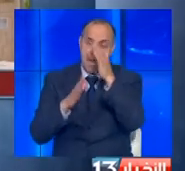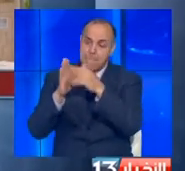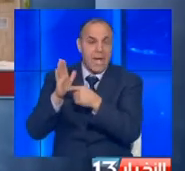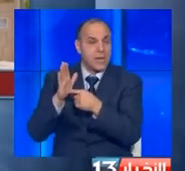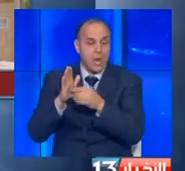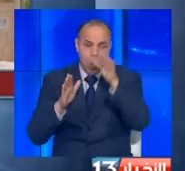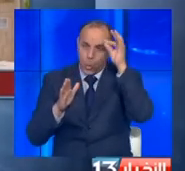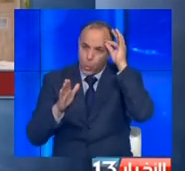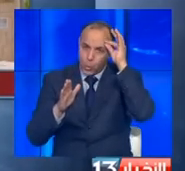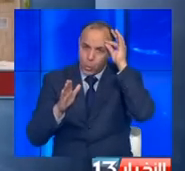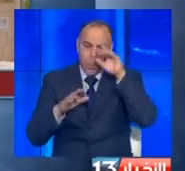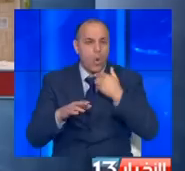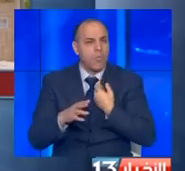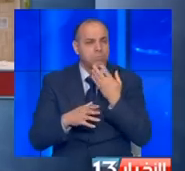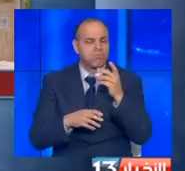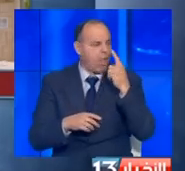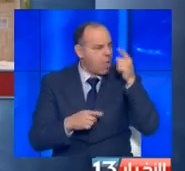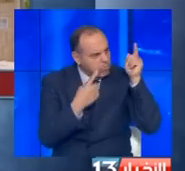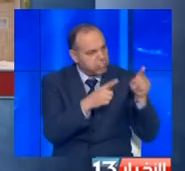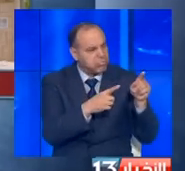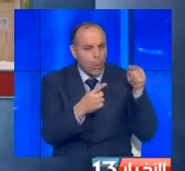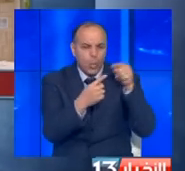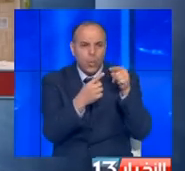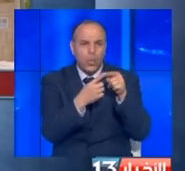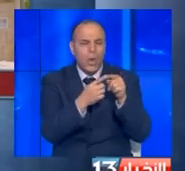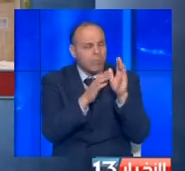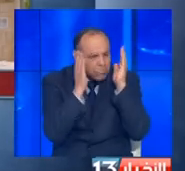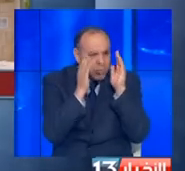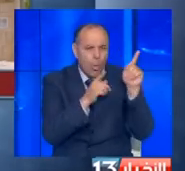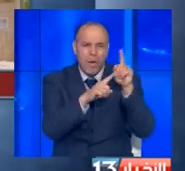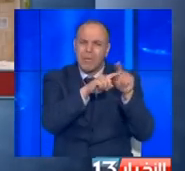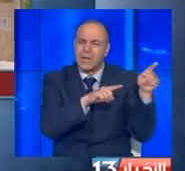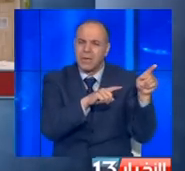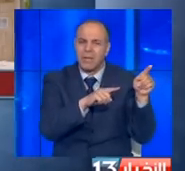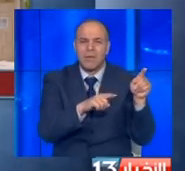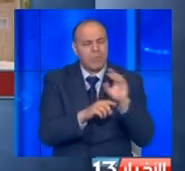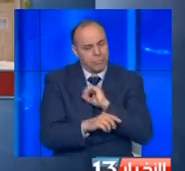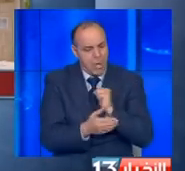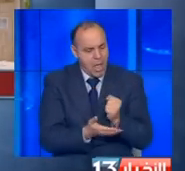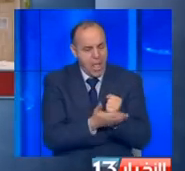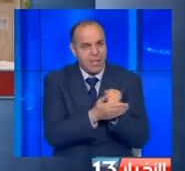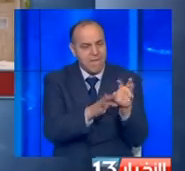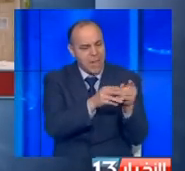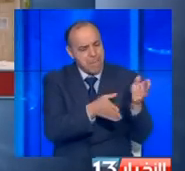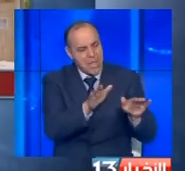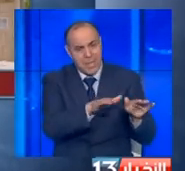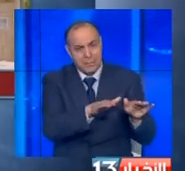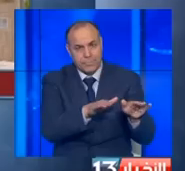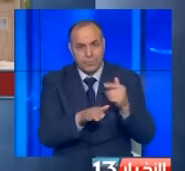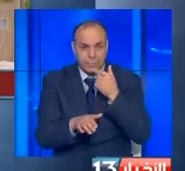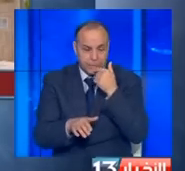ان تونس ويف تعبر عن استنكارها استهداف دور العباده و عن تعاطفها مع اسر الضحايا